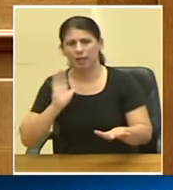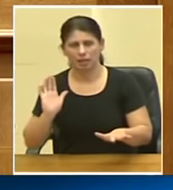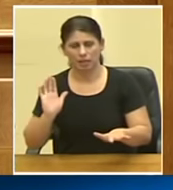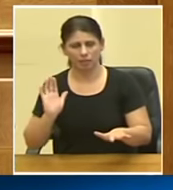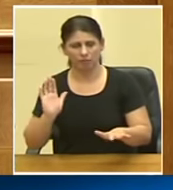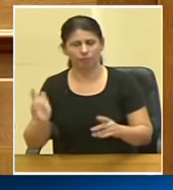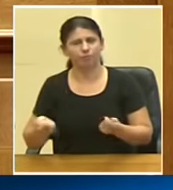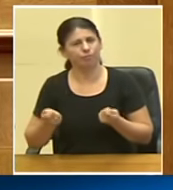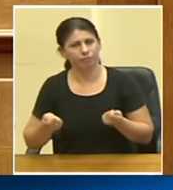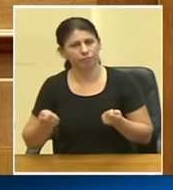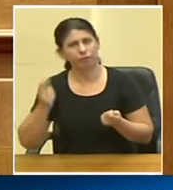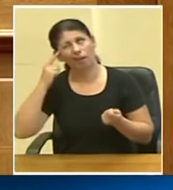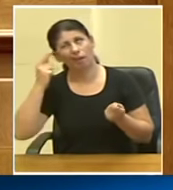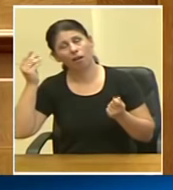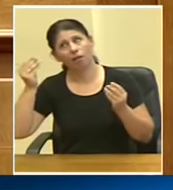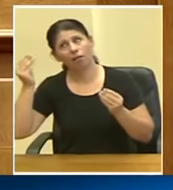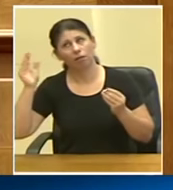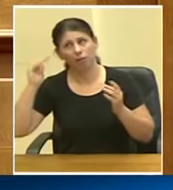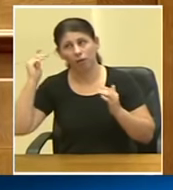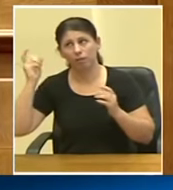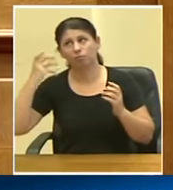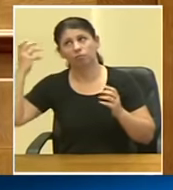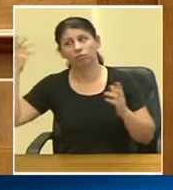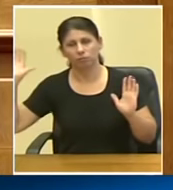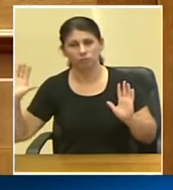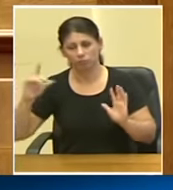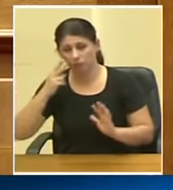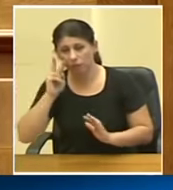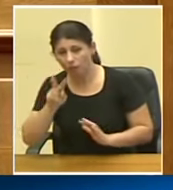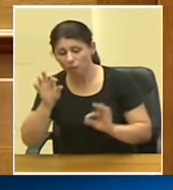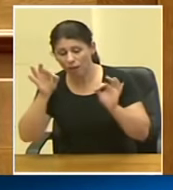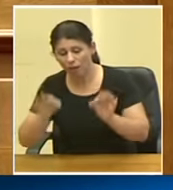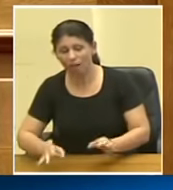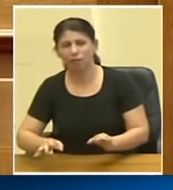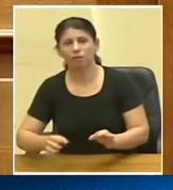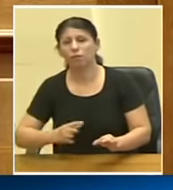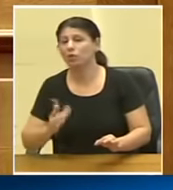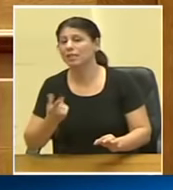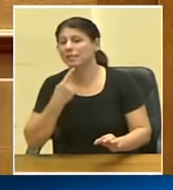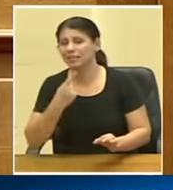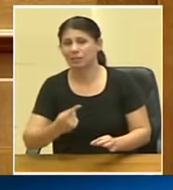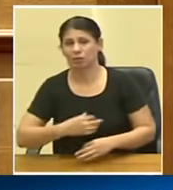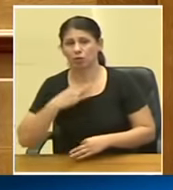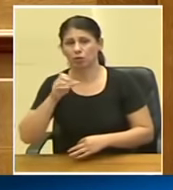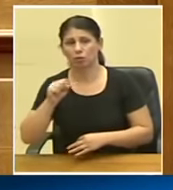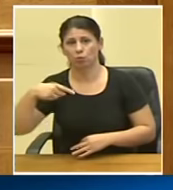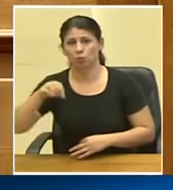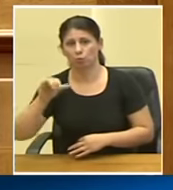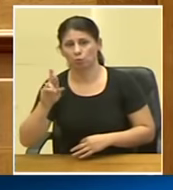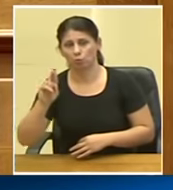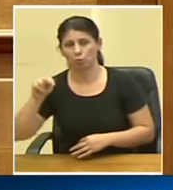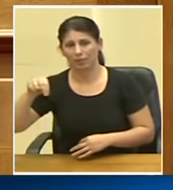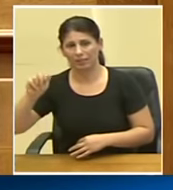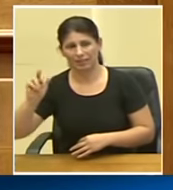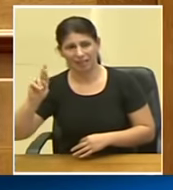κάνουμε εικασίες, μπορούμε να δούμε ακριβώς τι είπε ο κύριος Τουρνάρας για το ασφαλιστικό, μπορούμε